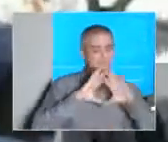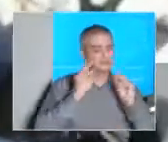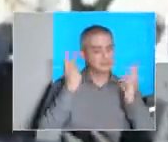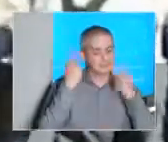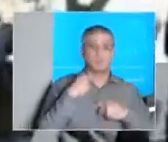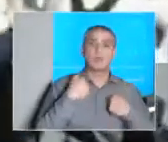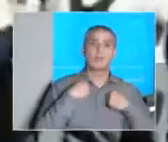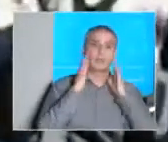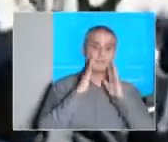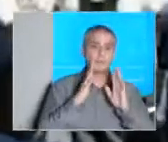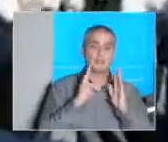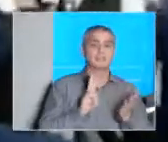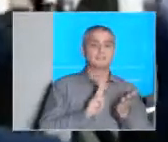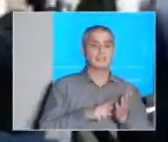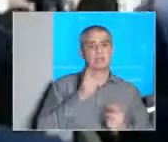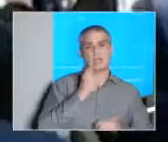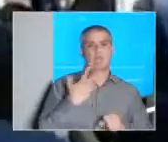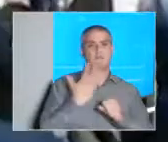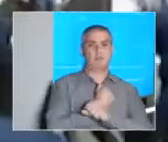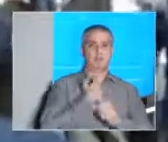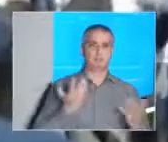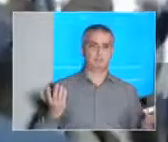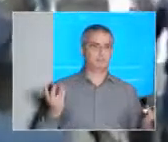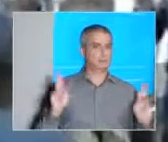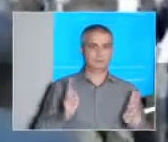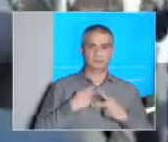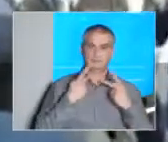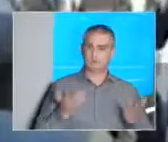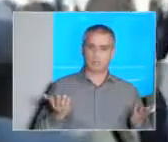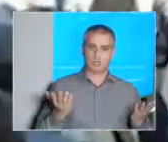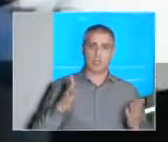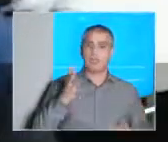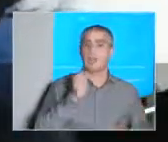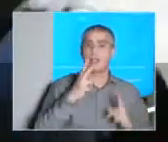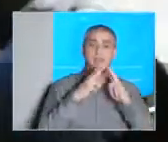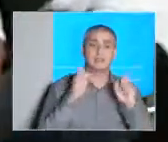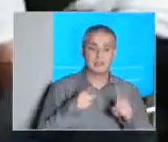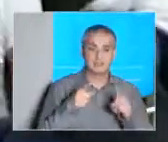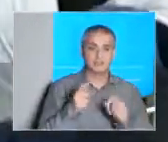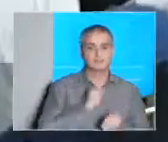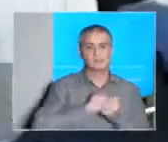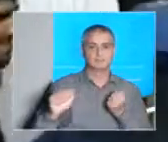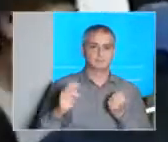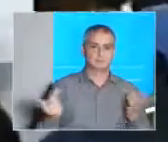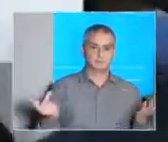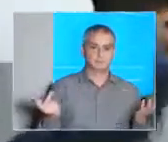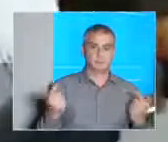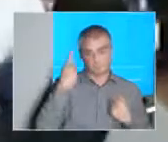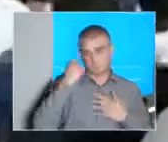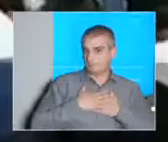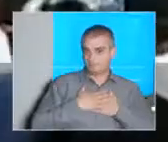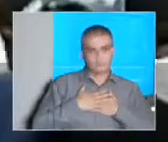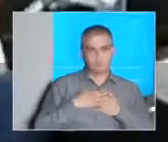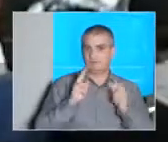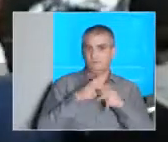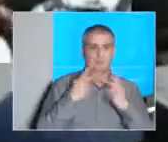של יום, אני מאמין שהצדק חייב לנצח. לא ניתן לקחת עיר ולהרוג אותה ולחסל אותה. לטעמי, לא